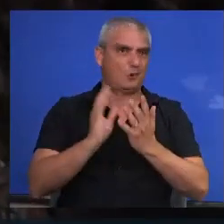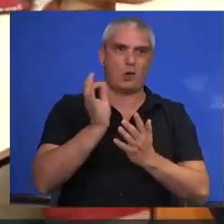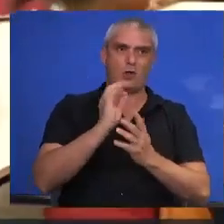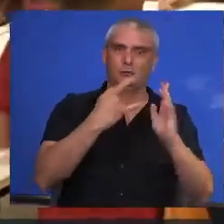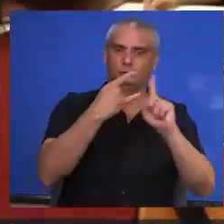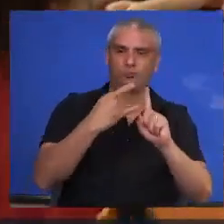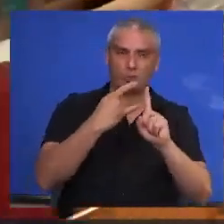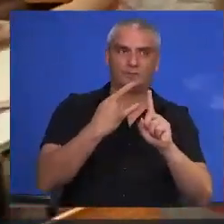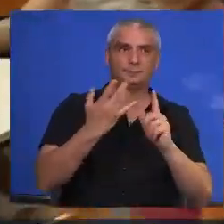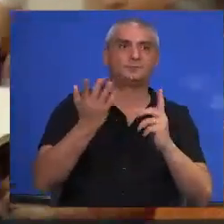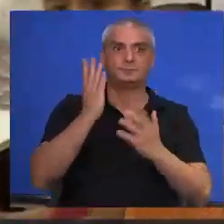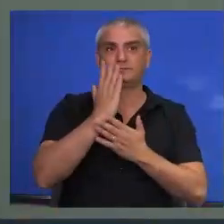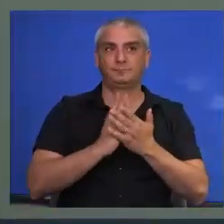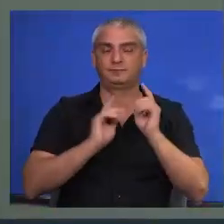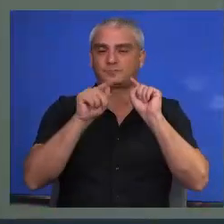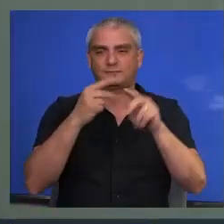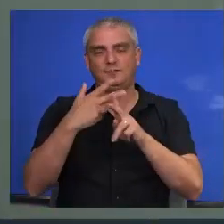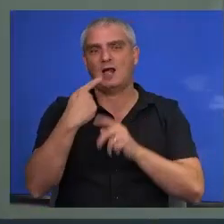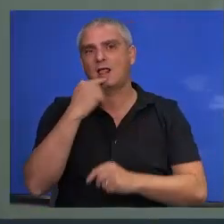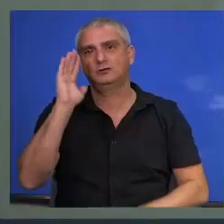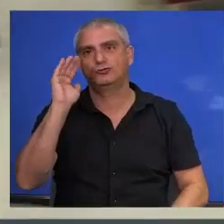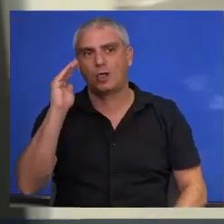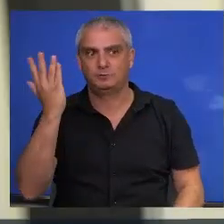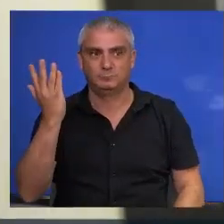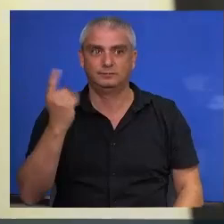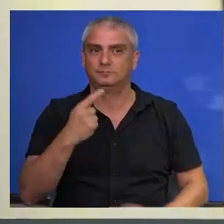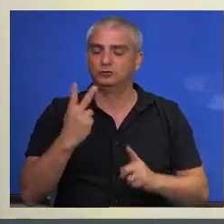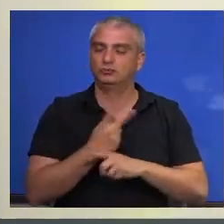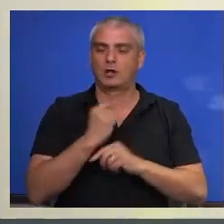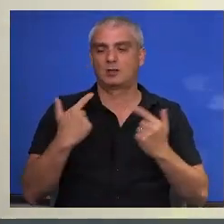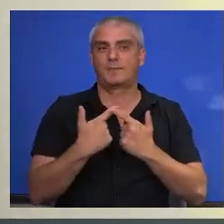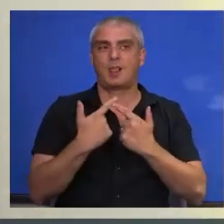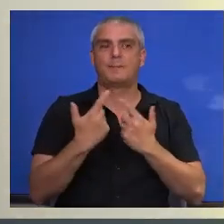מי שמגיעים רק להגיד שלום. שגרת מלחמה במערכת החינוך. שיש בידוש של...